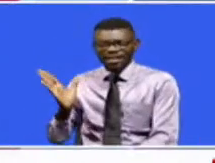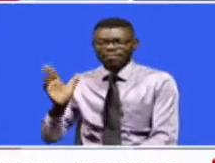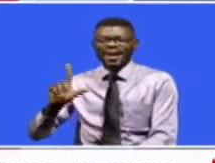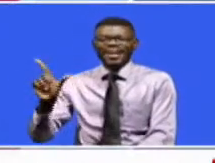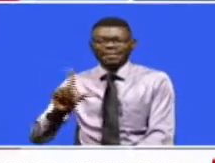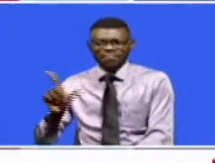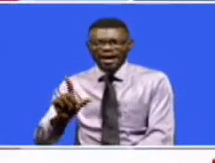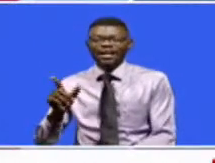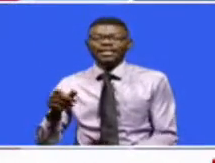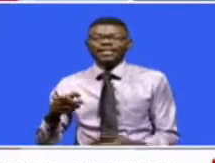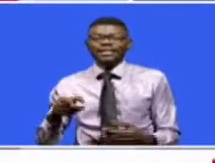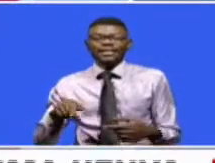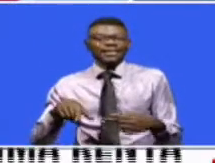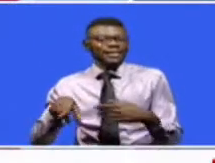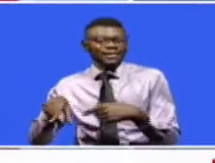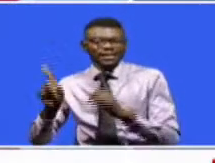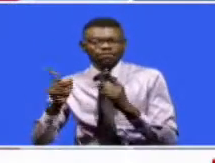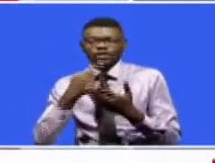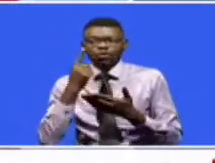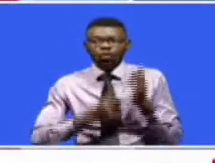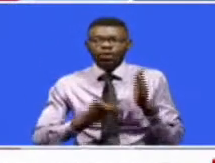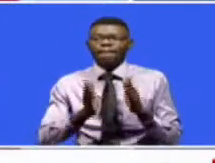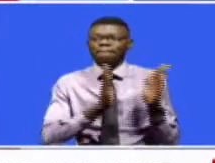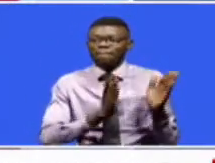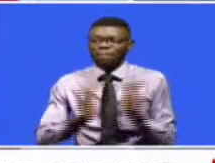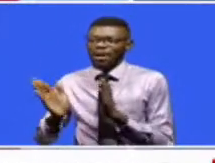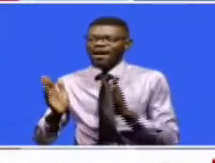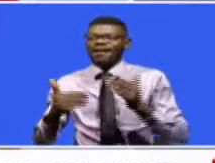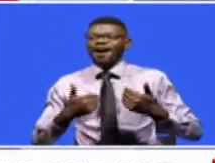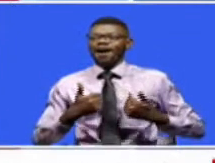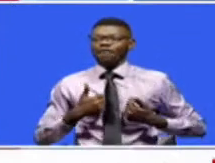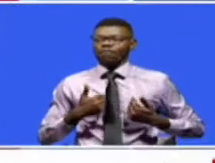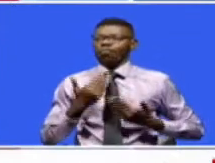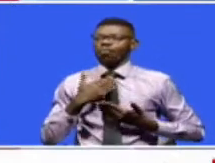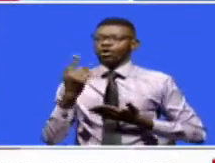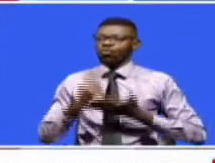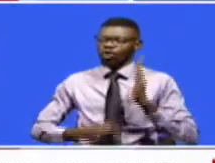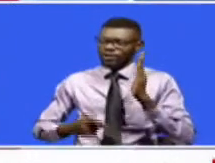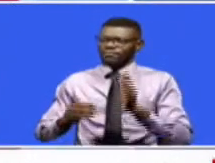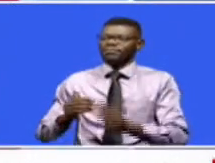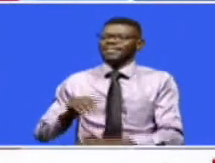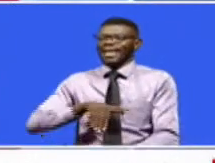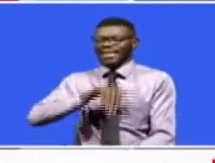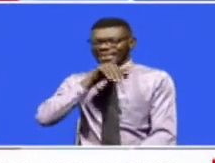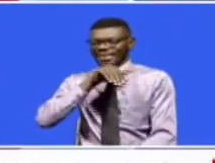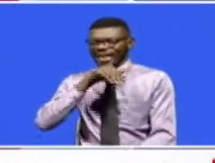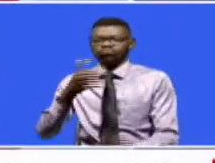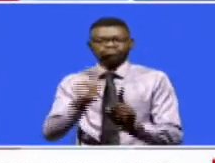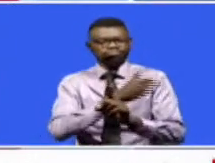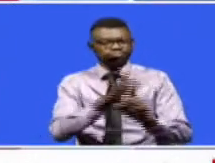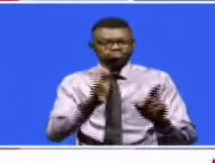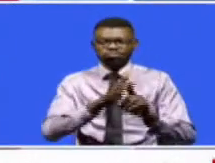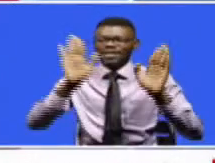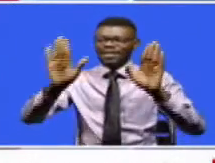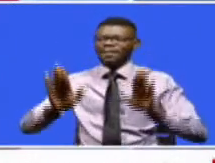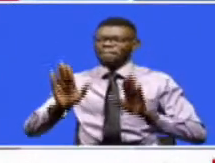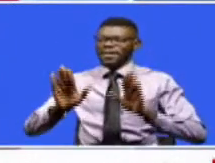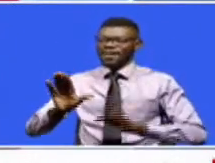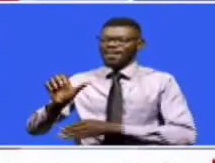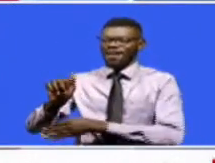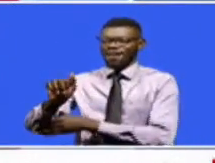Klaikipia wamesema wameweka mikakati ya jinsi ya kumnadi Odinga katika eneo hilo. Alan Ochanda anaarifu